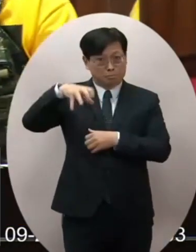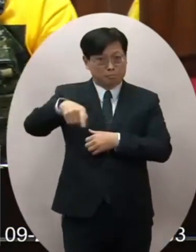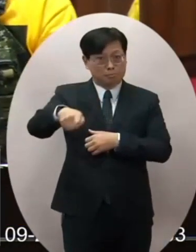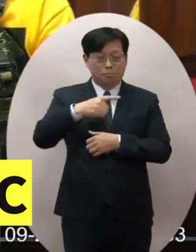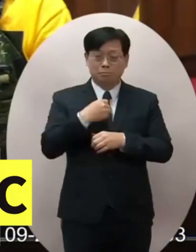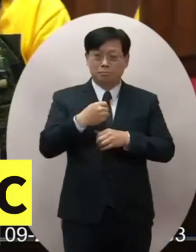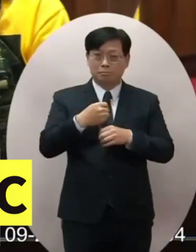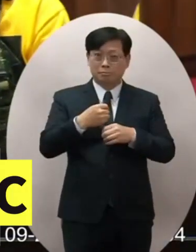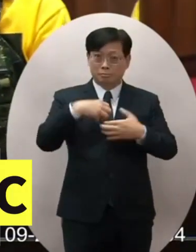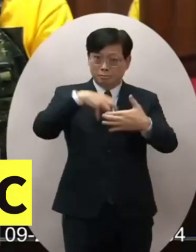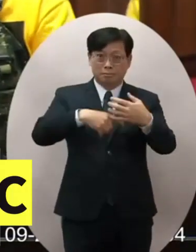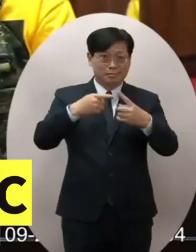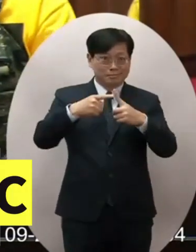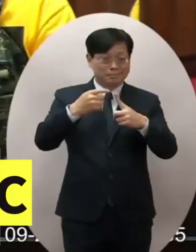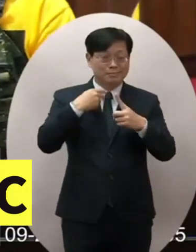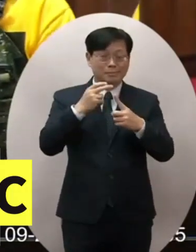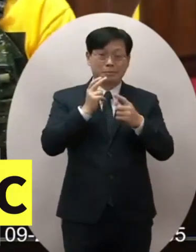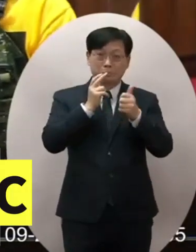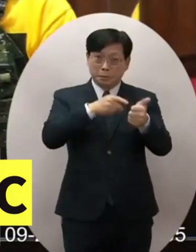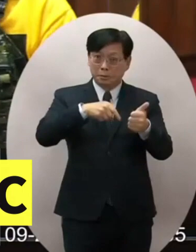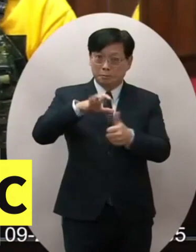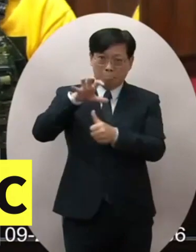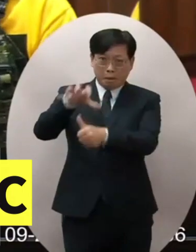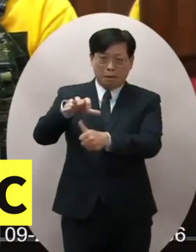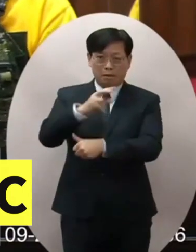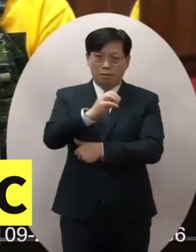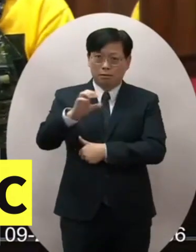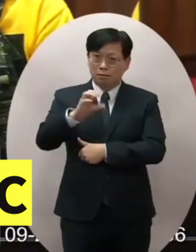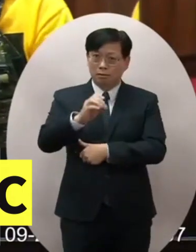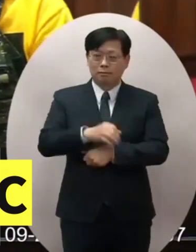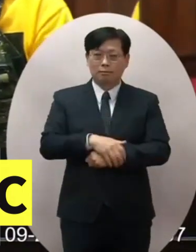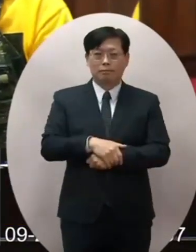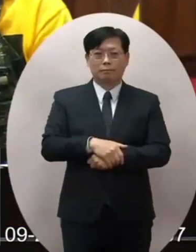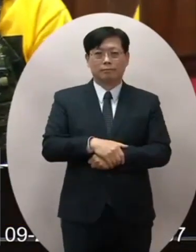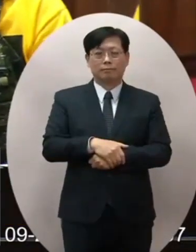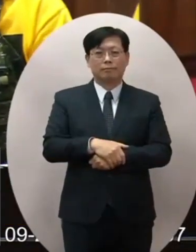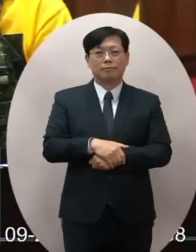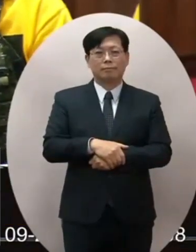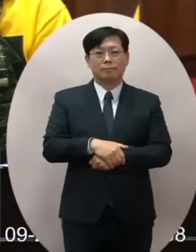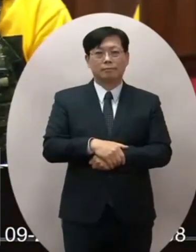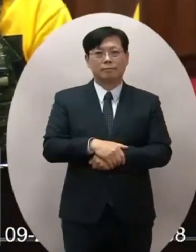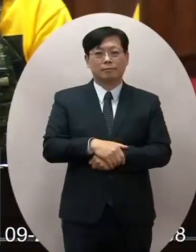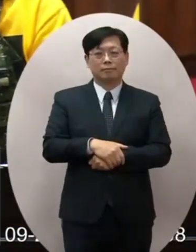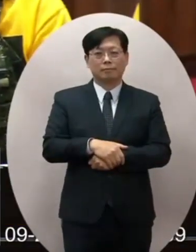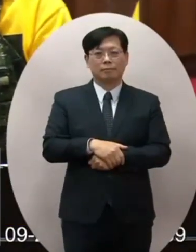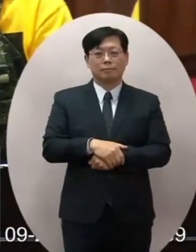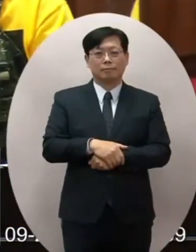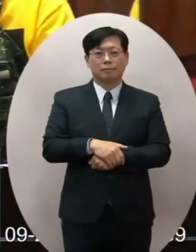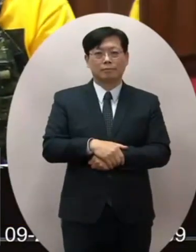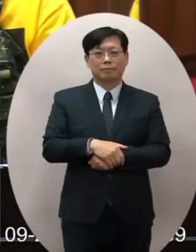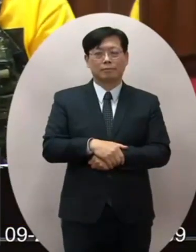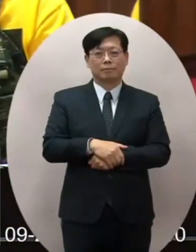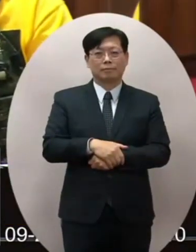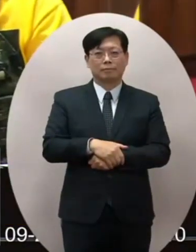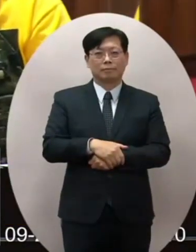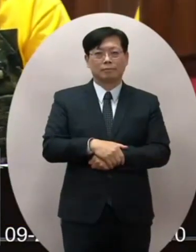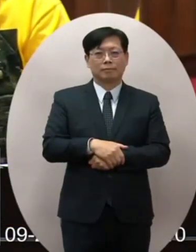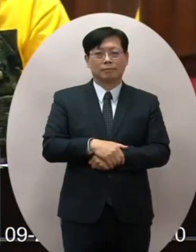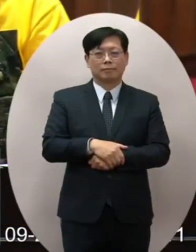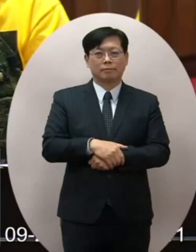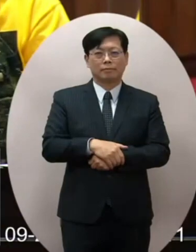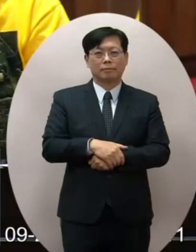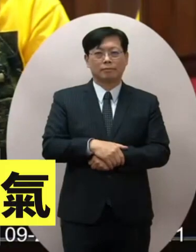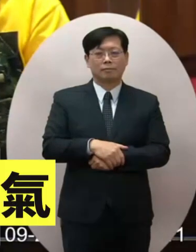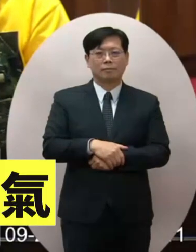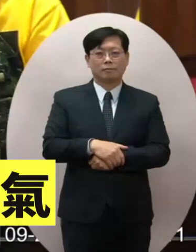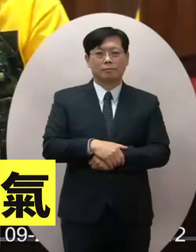的人，有没有交代你要去施压 NCC？ 嘿，总统跟我啊，都是一对一，